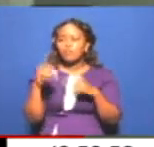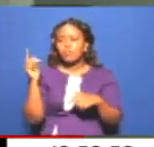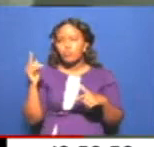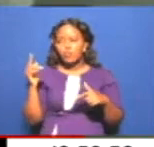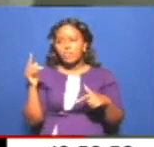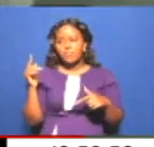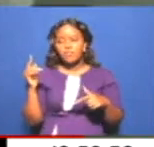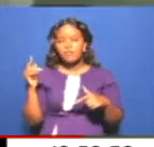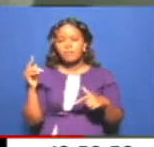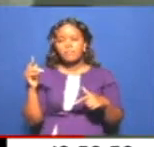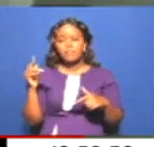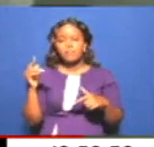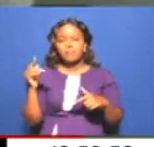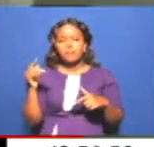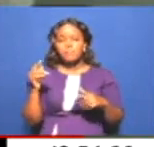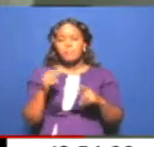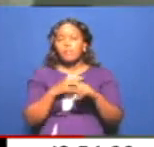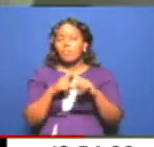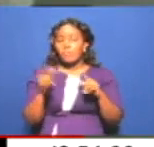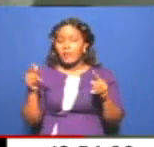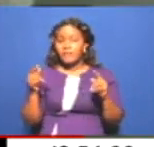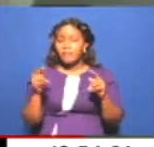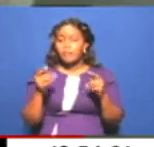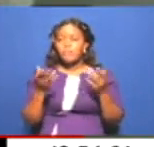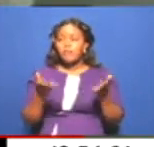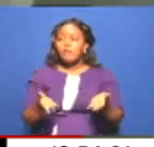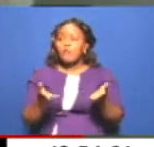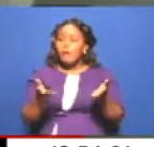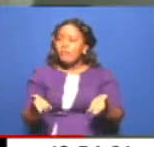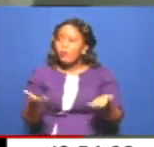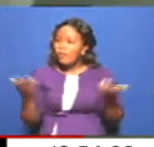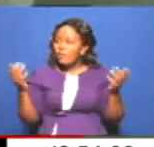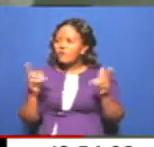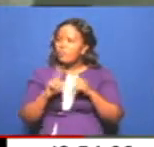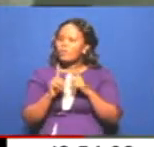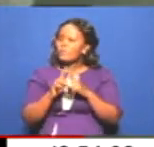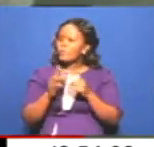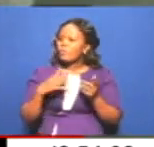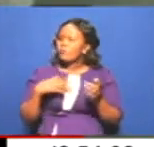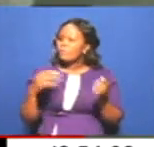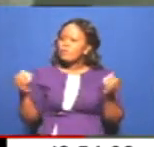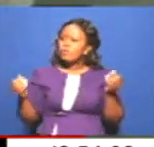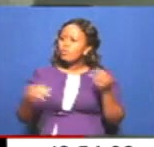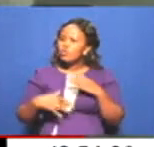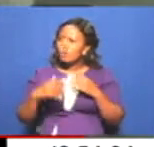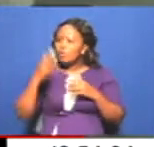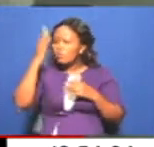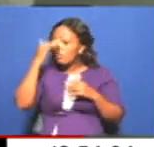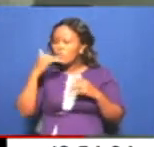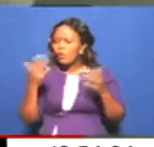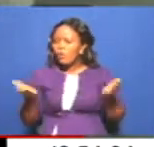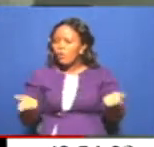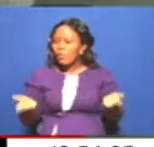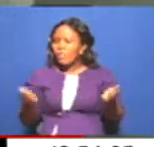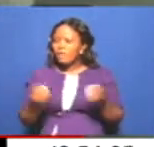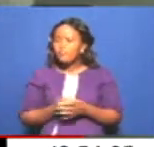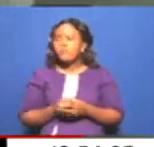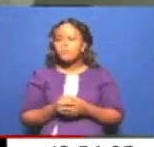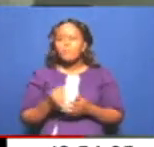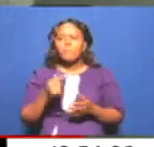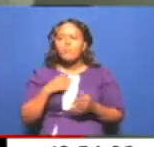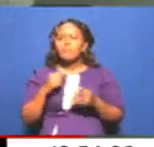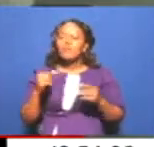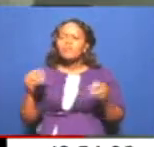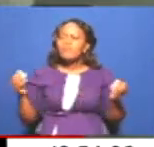kushinda kiti kile. Naam. Lakini kwa sasa na mimi kitu ambacho pengine kilinisumbua na ni vizuri pengine niseme ni nilishtuka sana, niliona ni